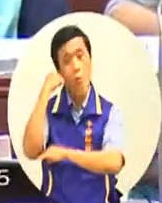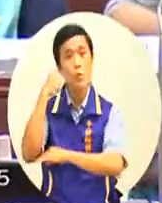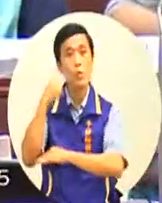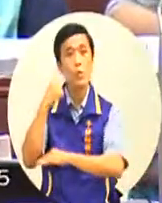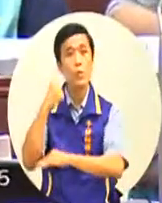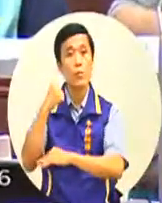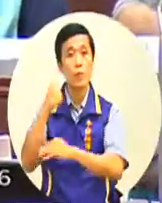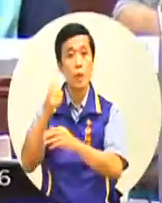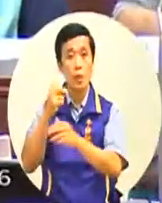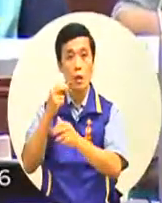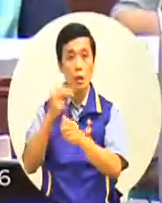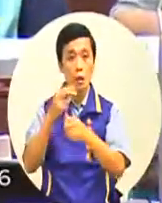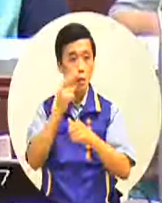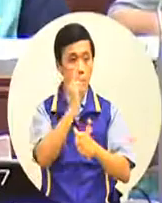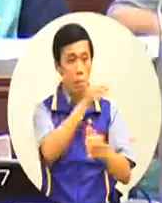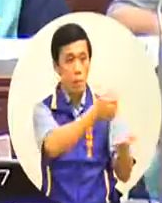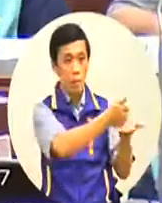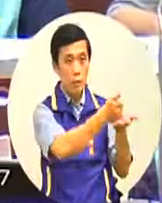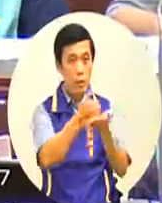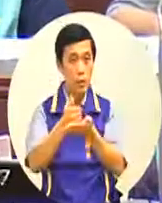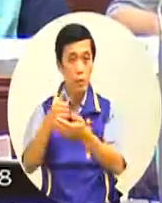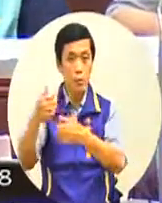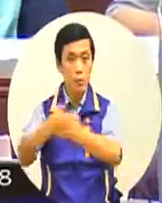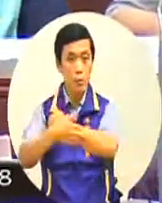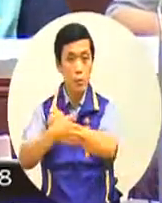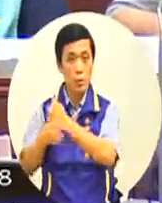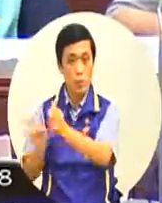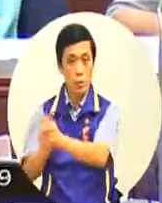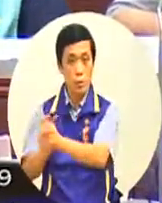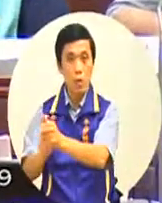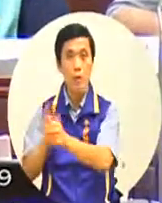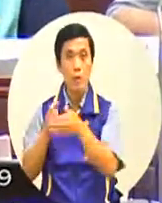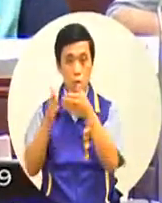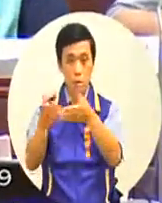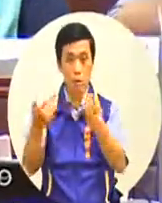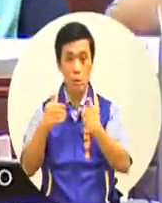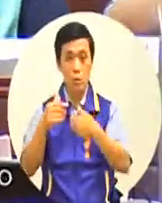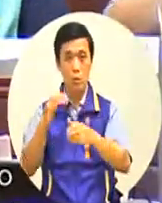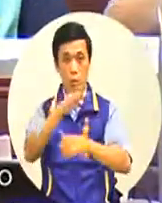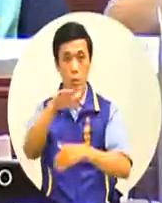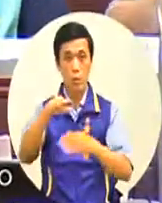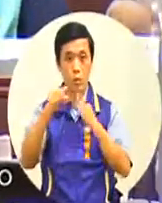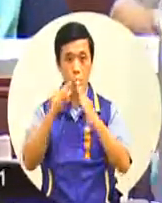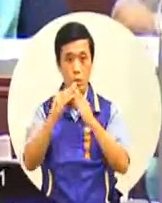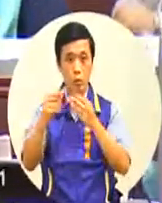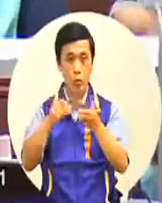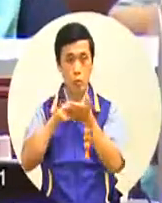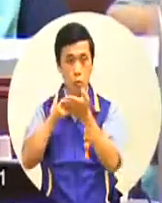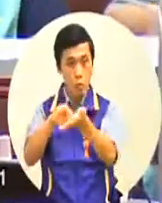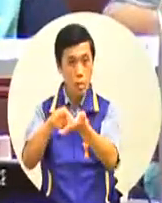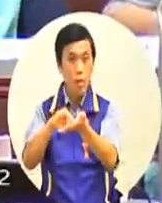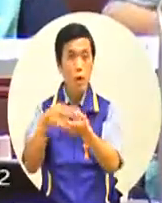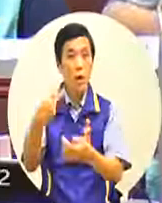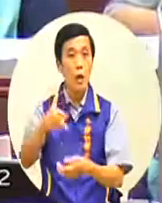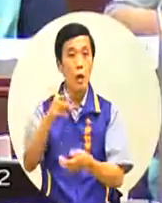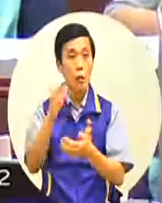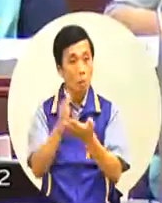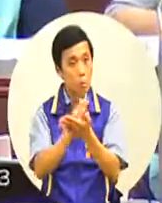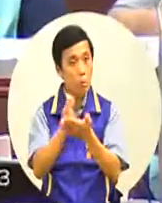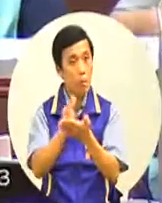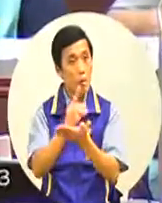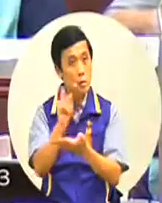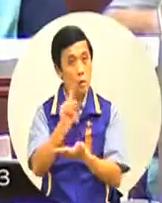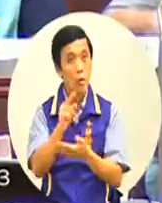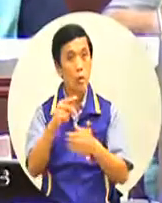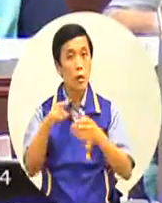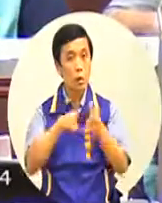居家看护相关的一些服务，有些也是来跟社会局这边做申请，所以其实还是要看那个专案